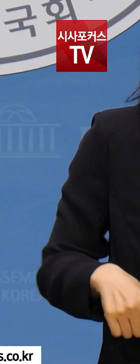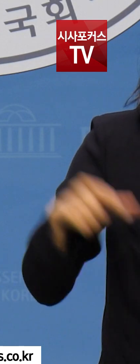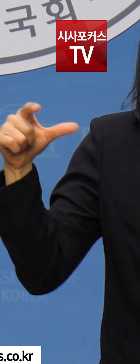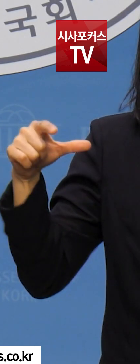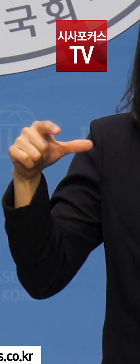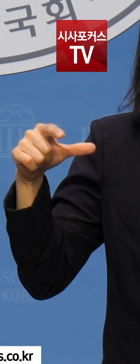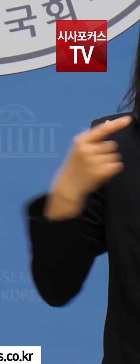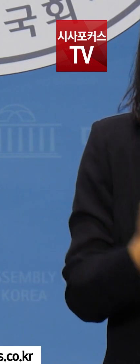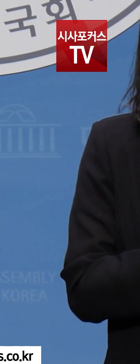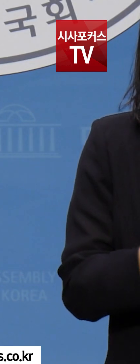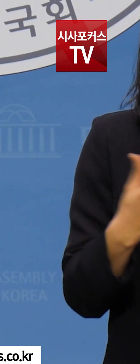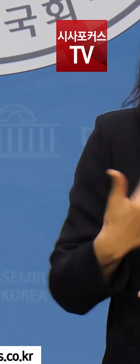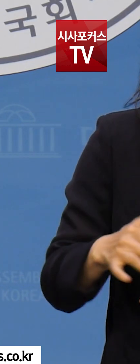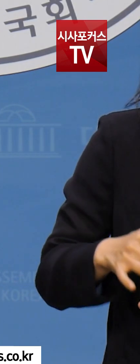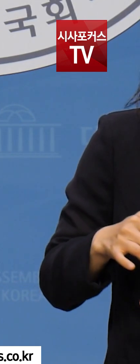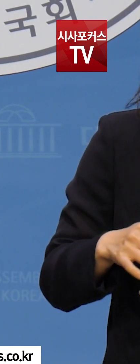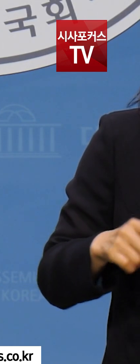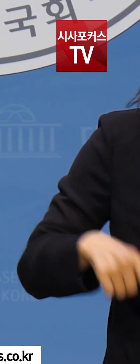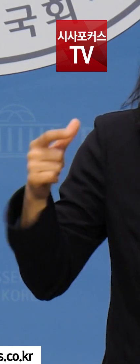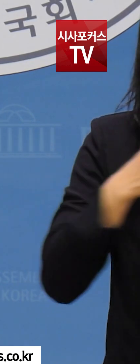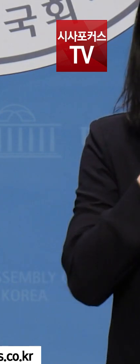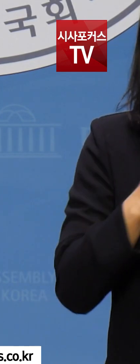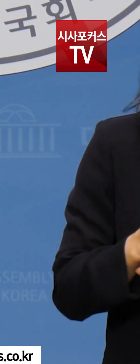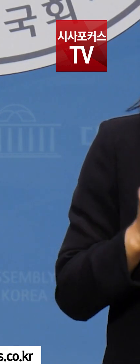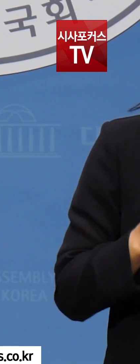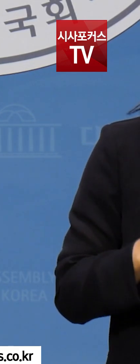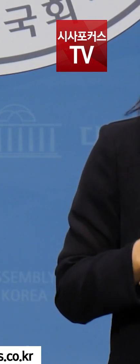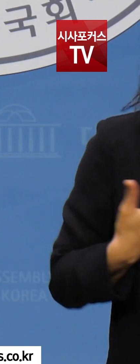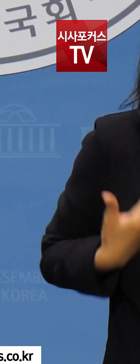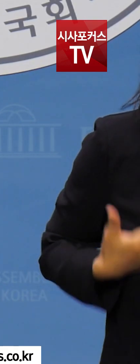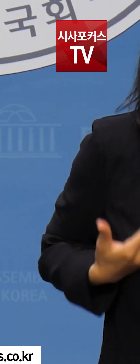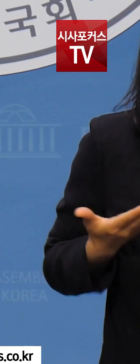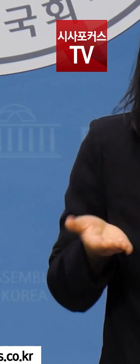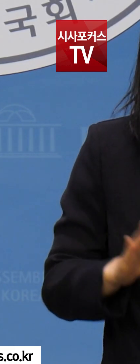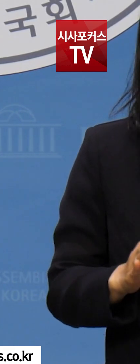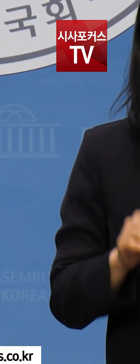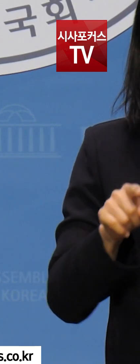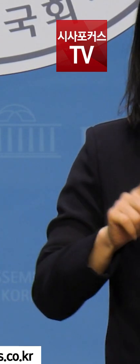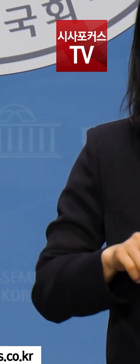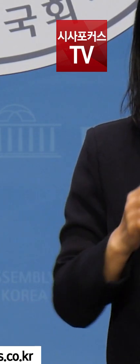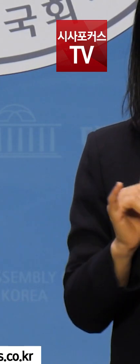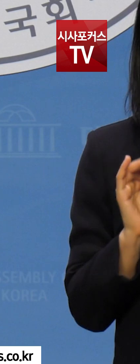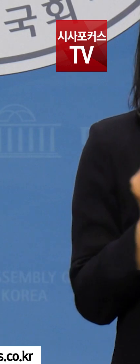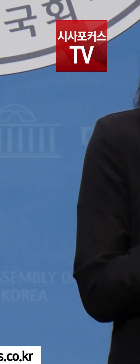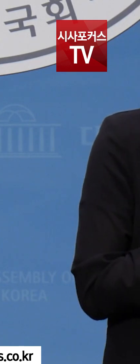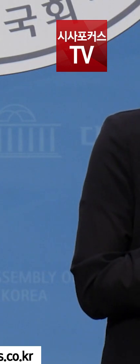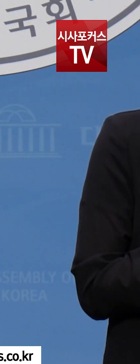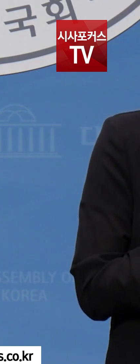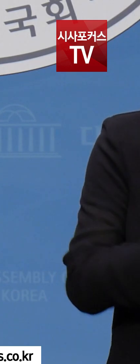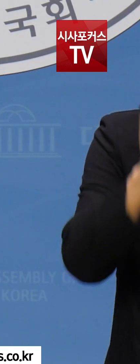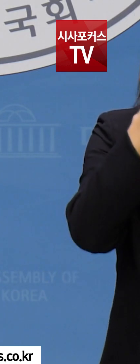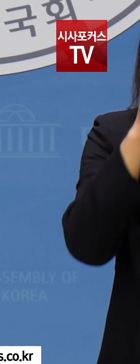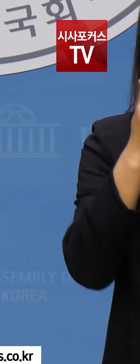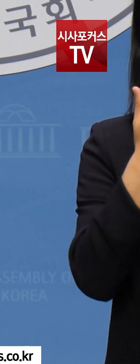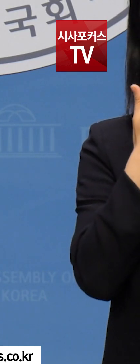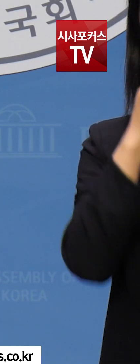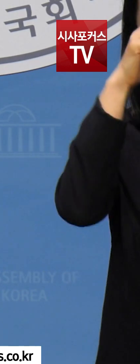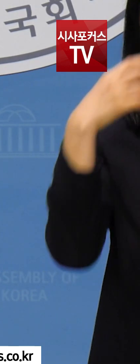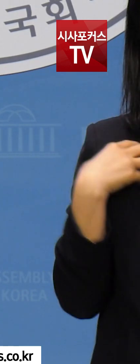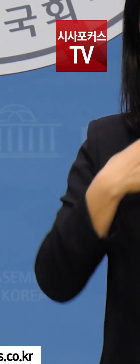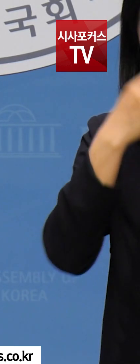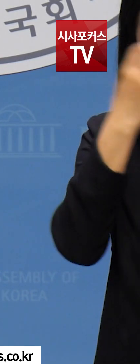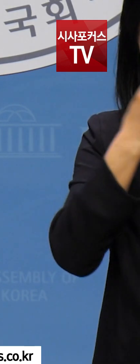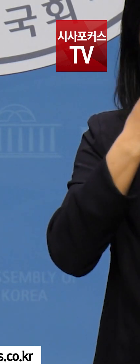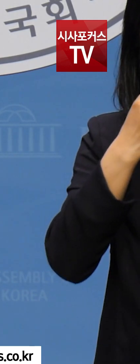확대돼 생산이 늘어나는데 안전 매뉴얼이 얼마나 갖춰져 있는지 당국의 감독은 제대로 이루어져